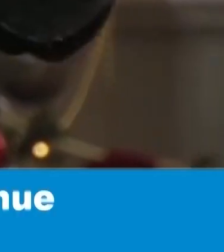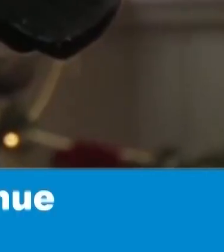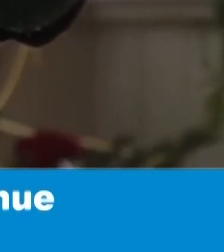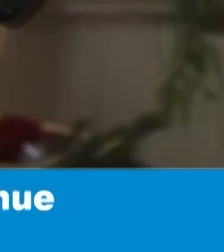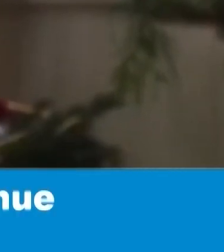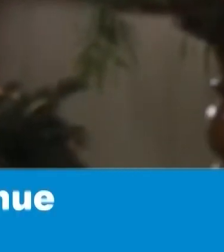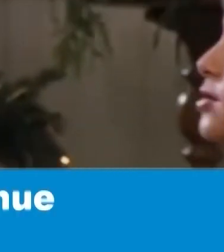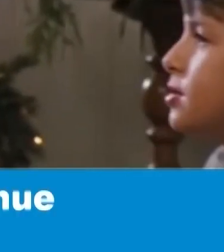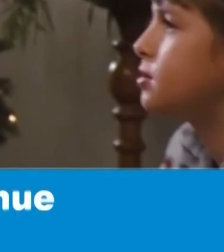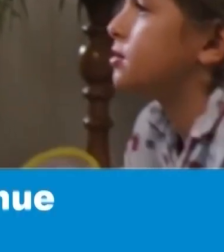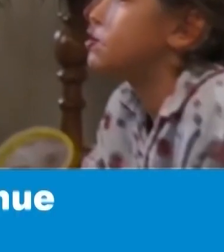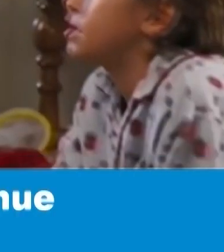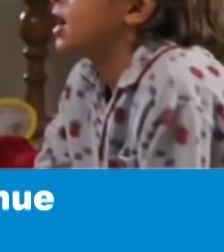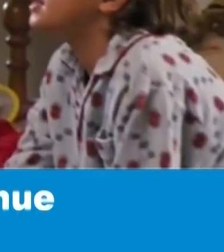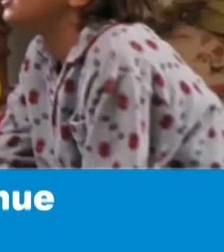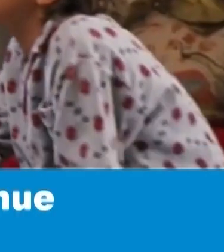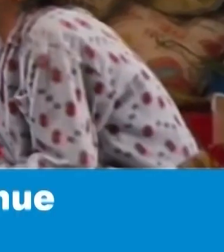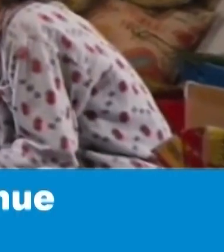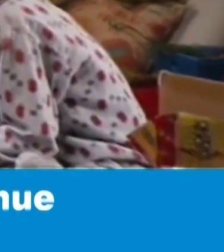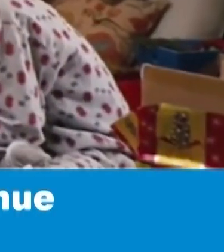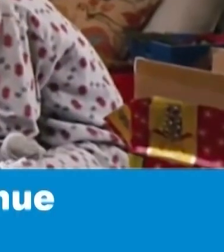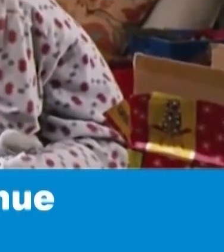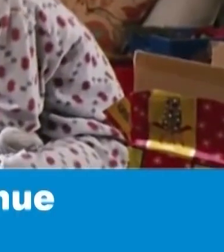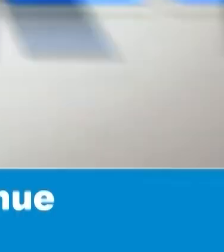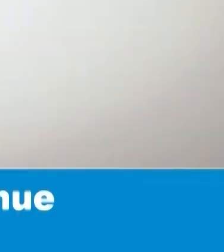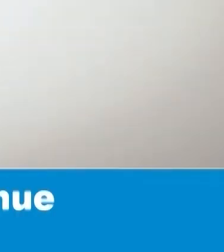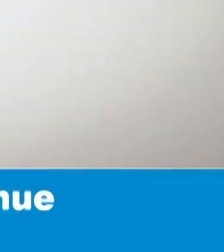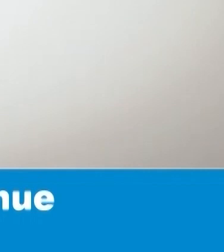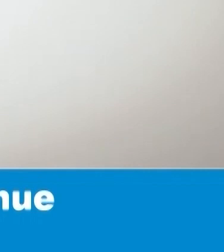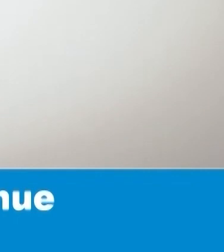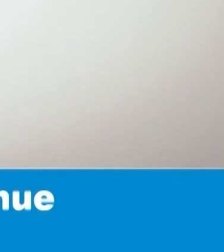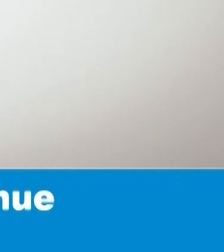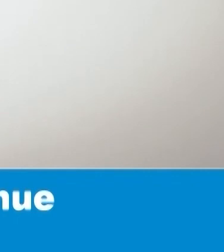Duke, marmalade, Duke, marmalade, Duke, marmalade.